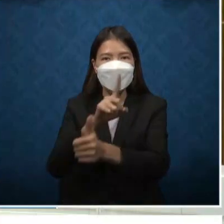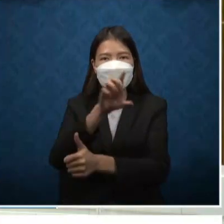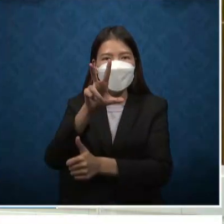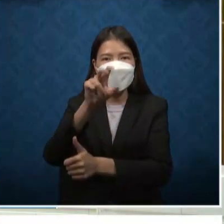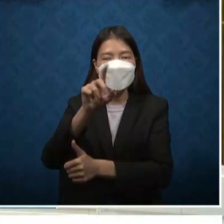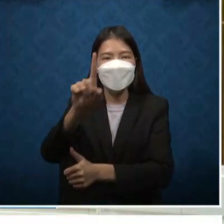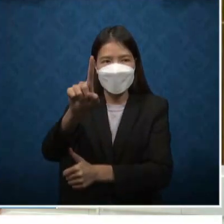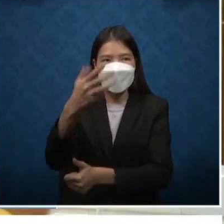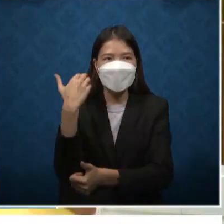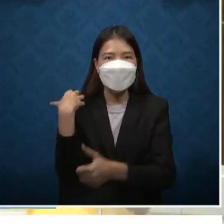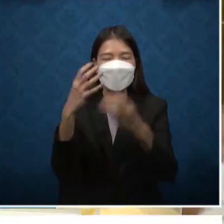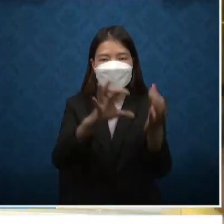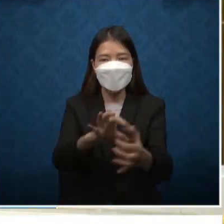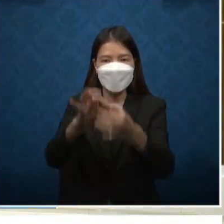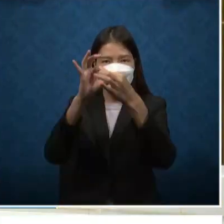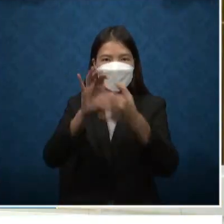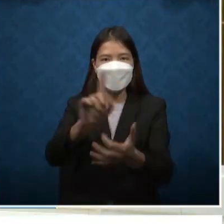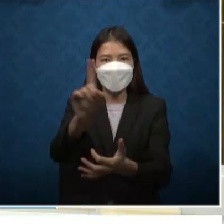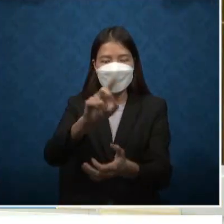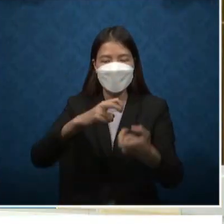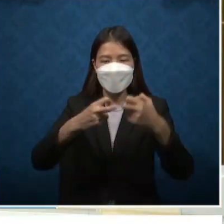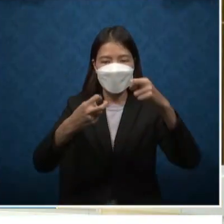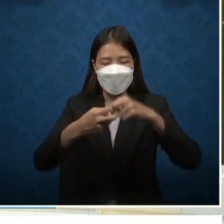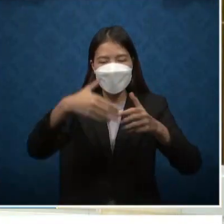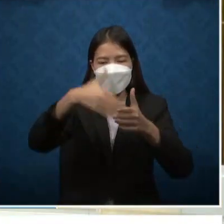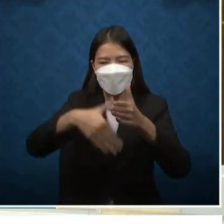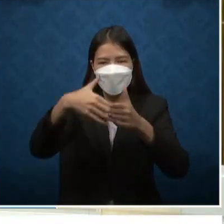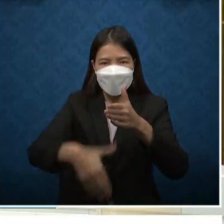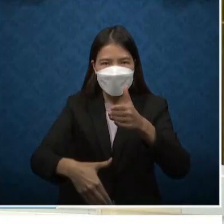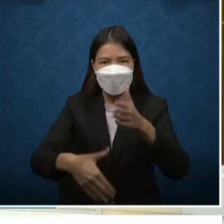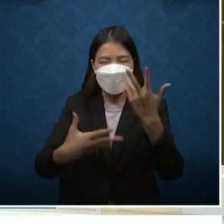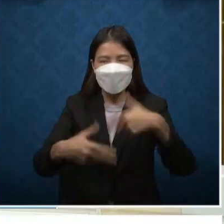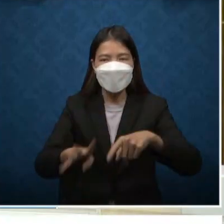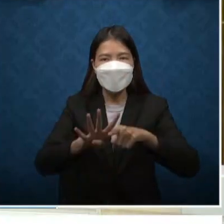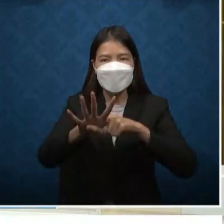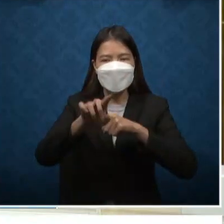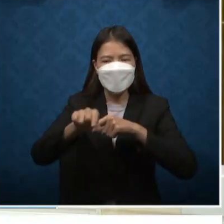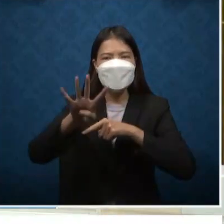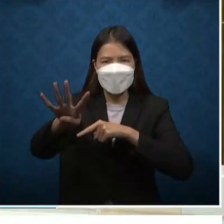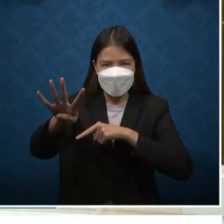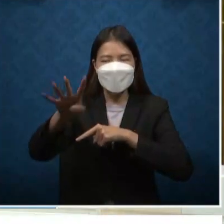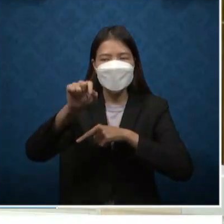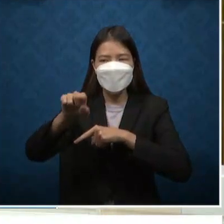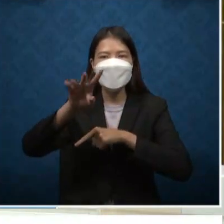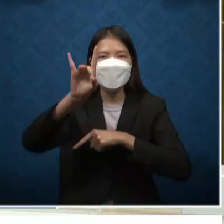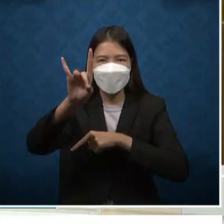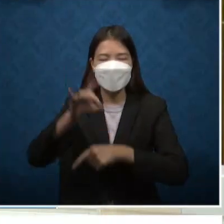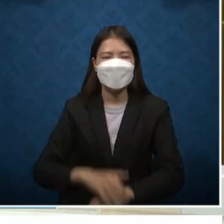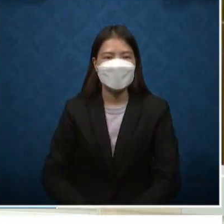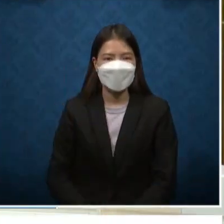เพิ่มให้สอดค้องกับปัญหาอุปศัณในบทที่ 4 ข้อ 4.4.8 ครั